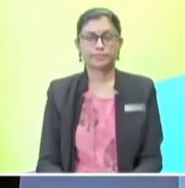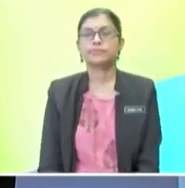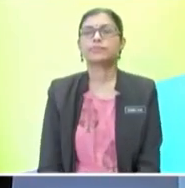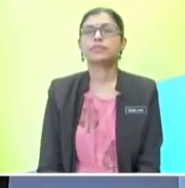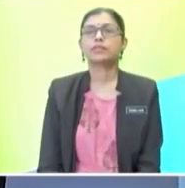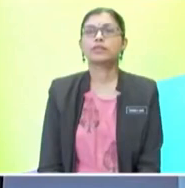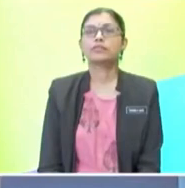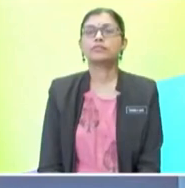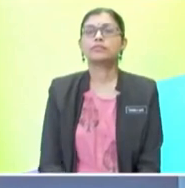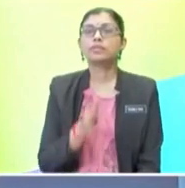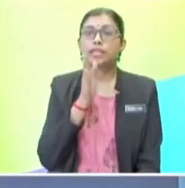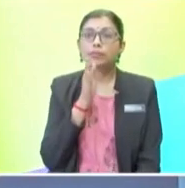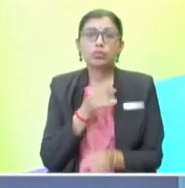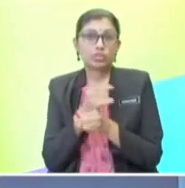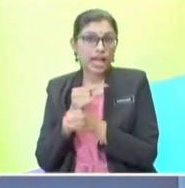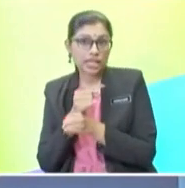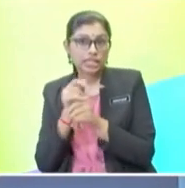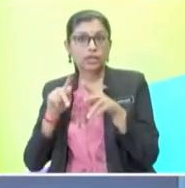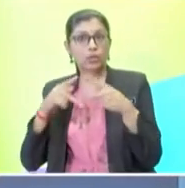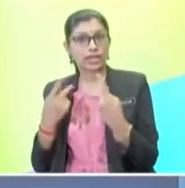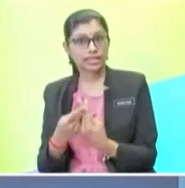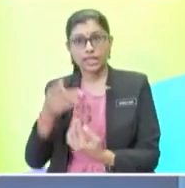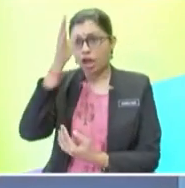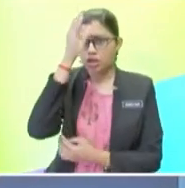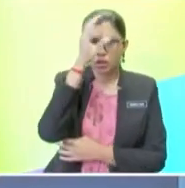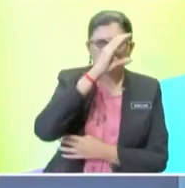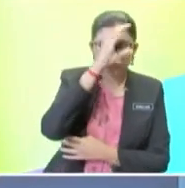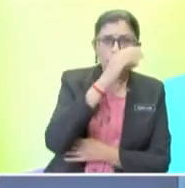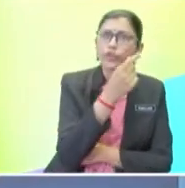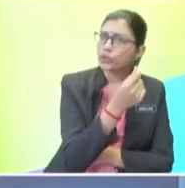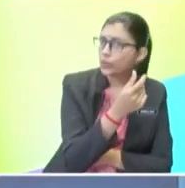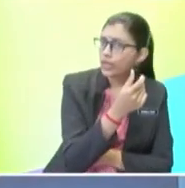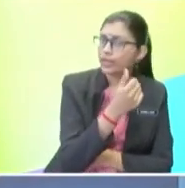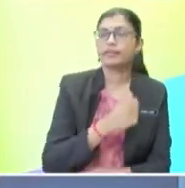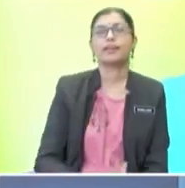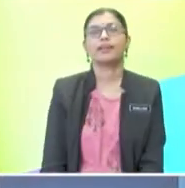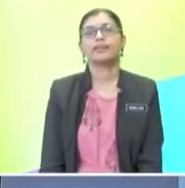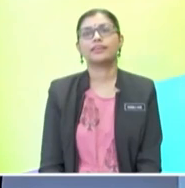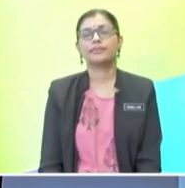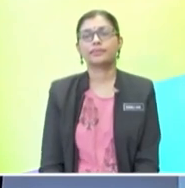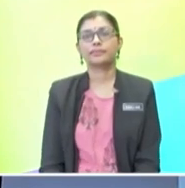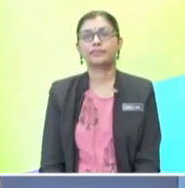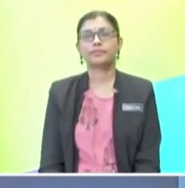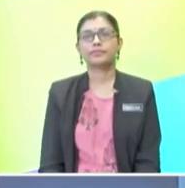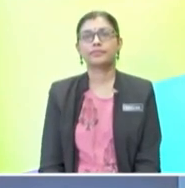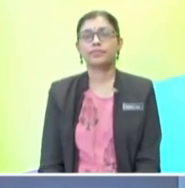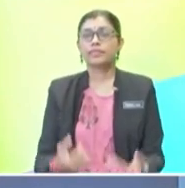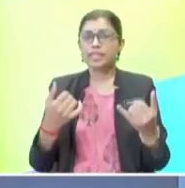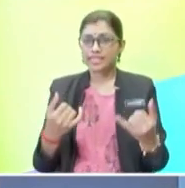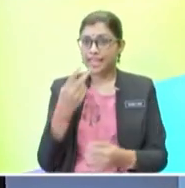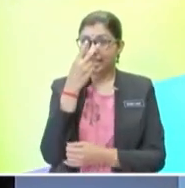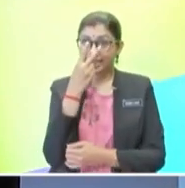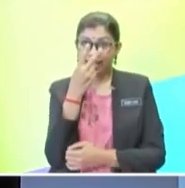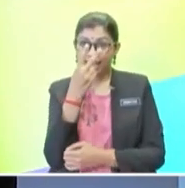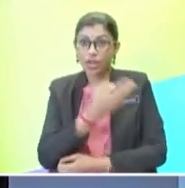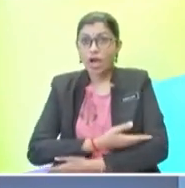peranan dia juga untuk mencari nafkah kepada keluarga. Sekarang kita nak kecilkan sedikit skop itu. Kita nak lihat kepada anak lelaki dan